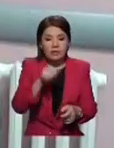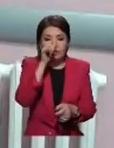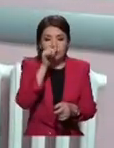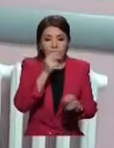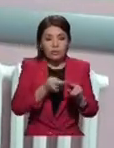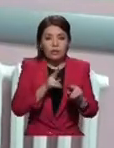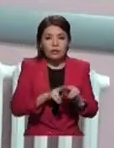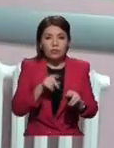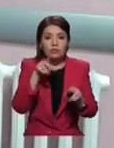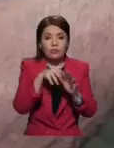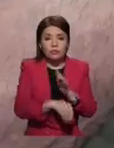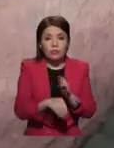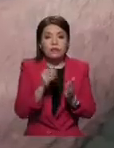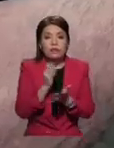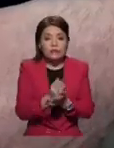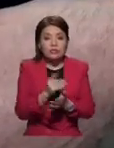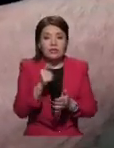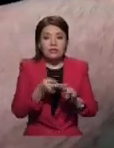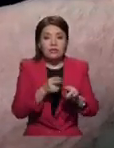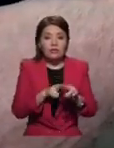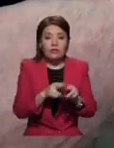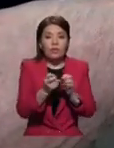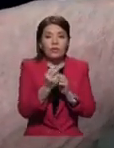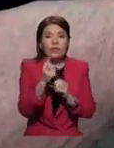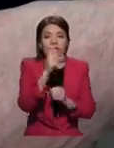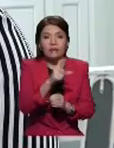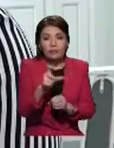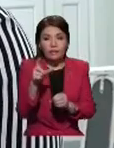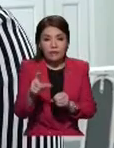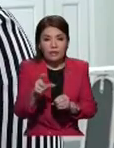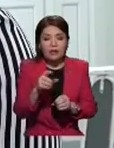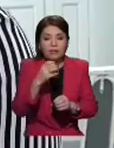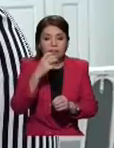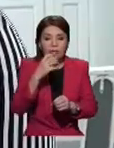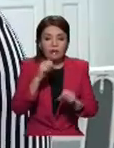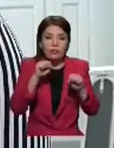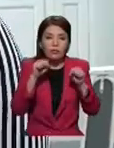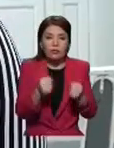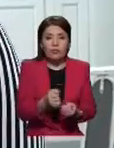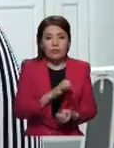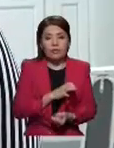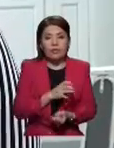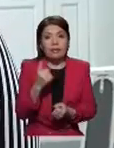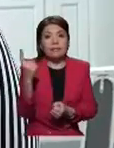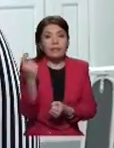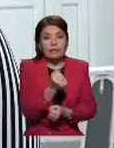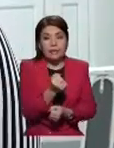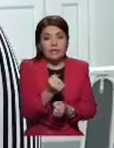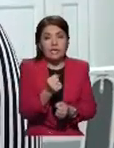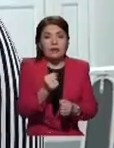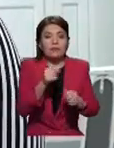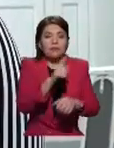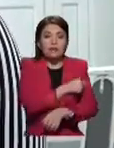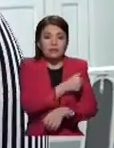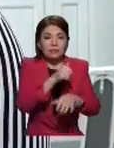қаһарына ілінгендер де жоқ емес. Теріскейде 12 адамды үсік шалды. Поступило 12 человек. Бір аптаның ішінде жарақат бөліміне